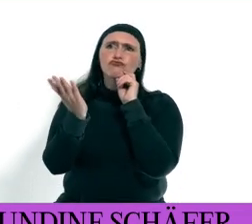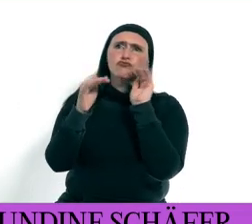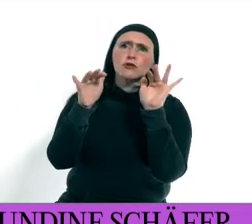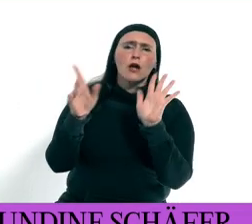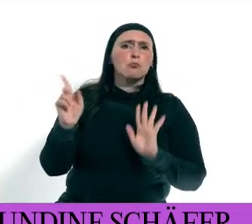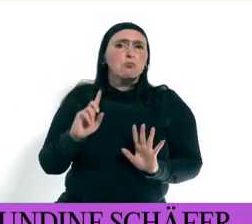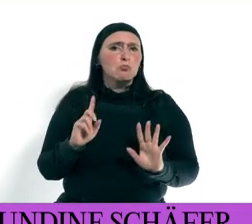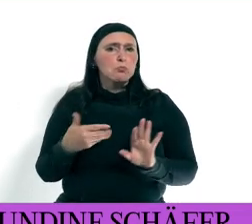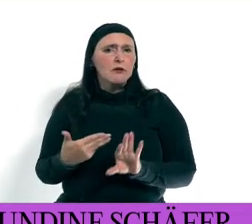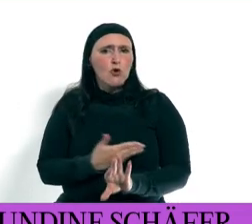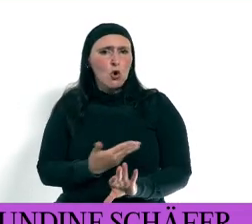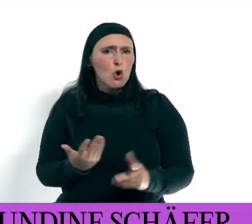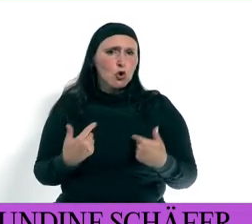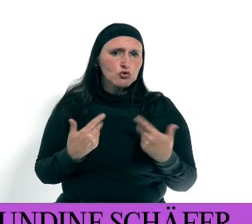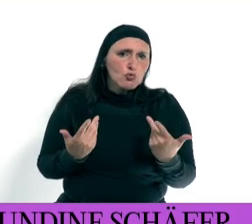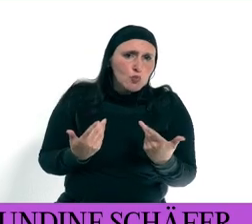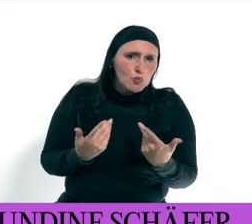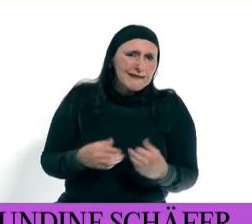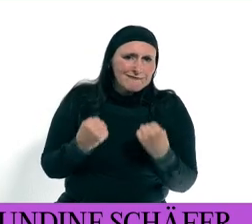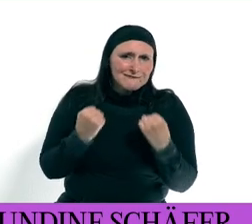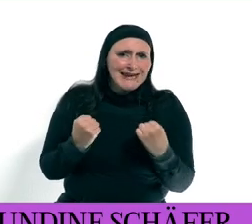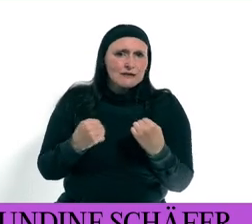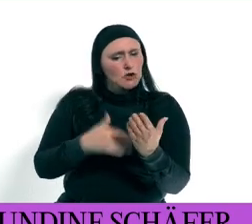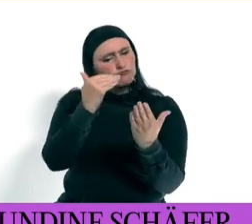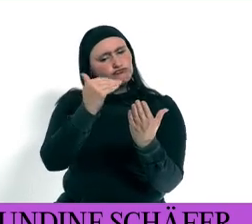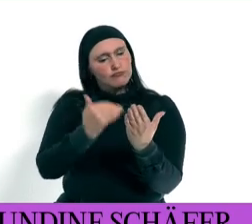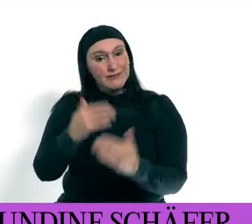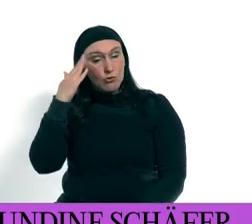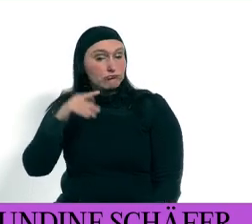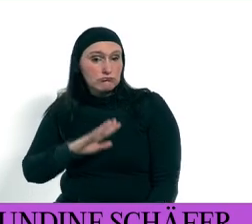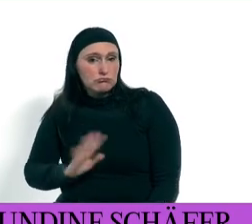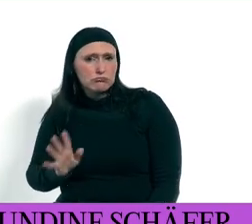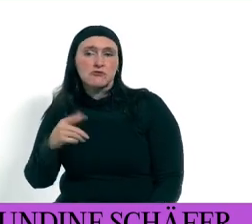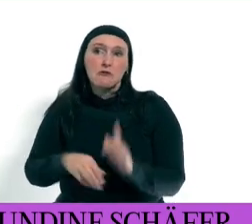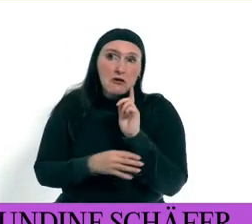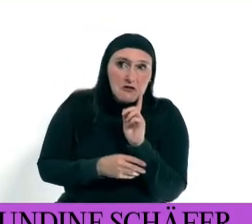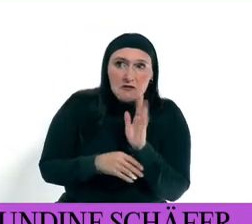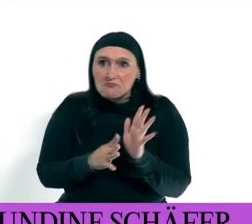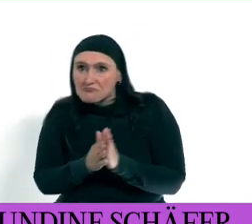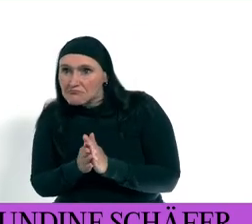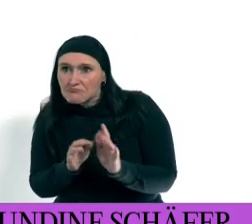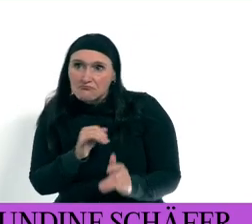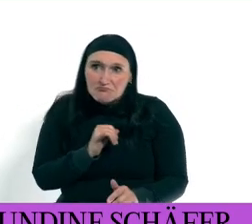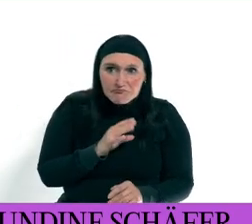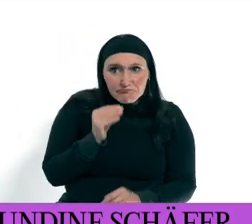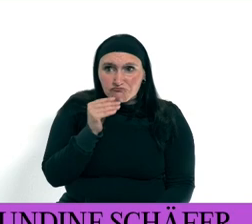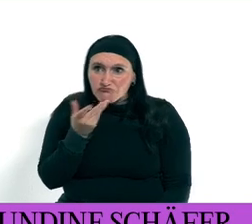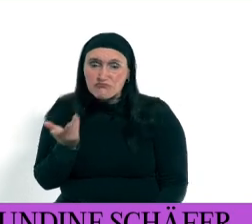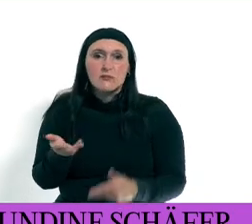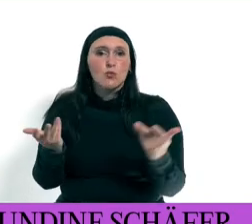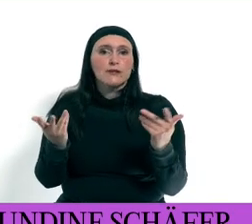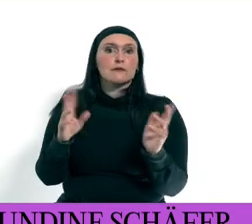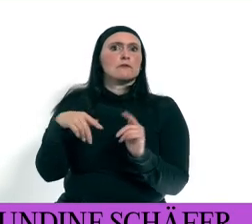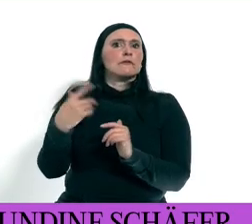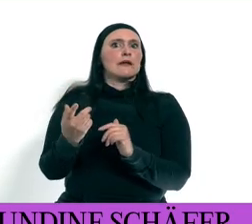Also wir haben versucht, wirklich etwas anzubieten, was etwas anderes ist als das, was die Leute normalerweise erwarten, wenn sie sich